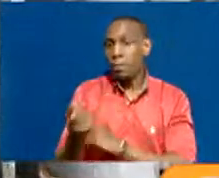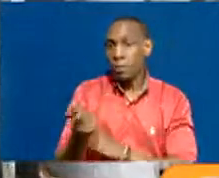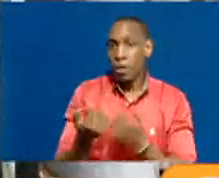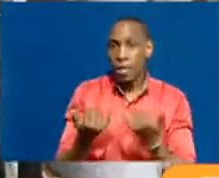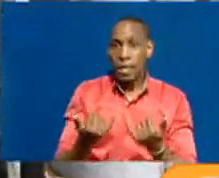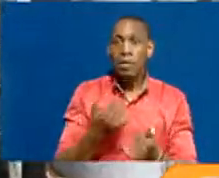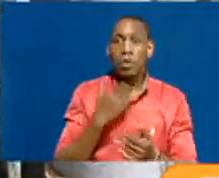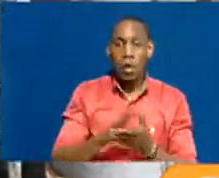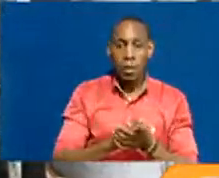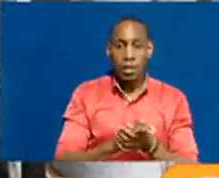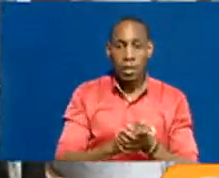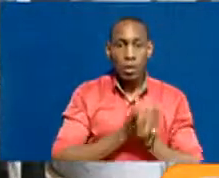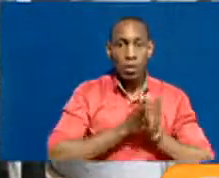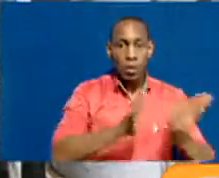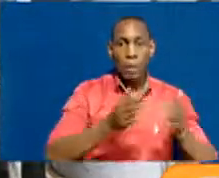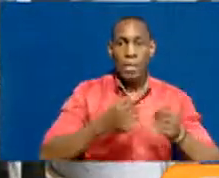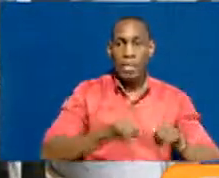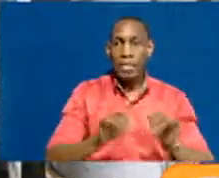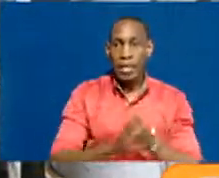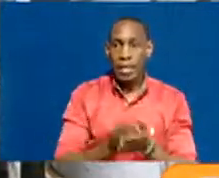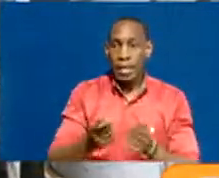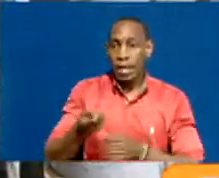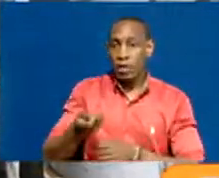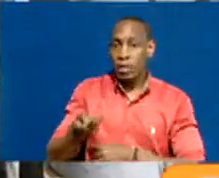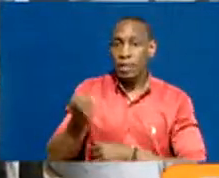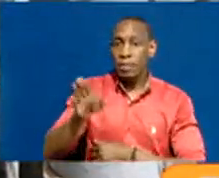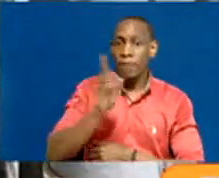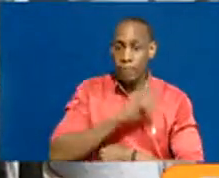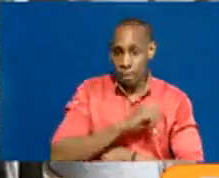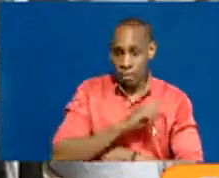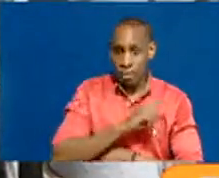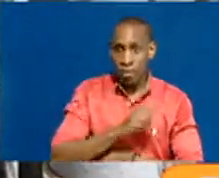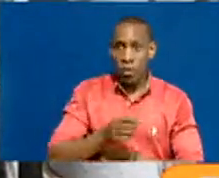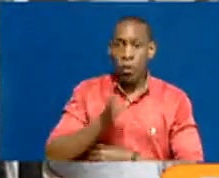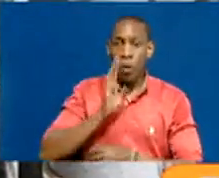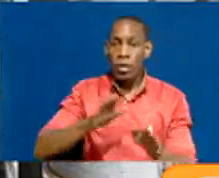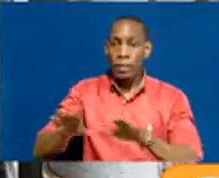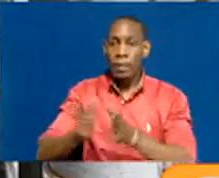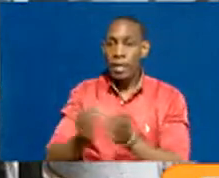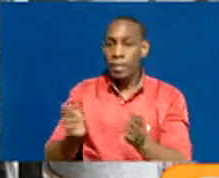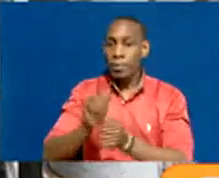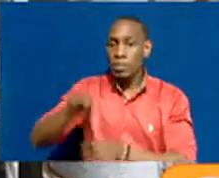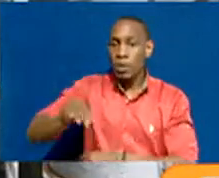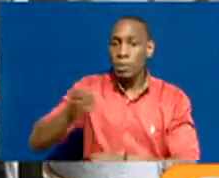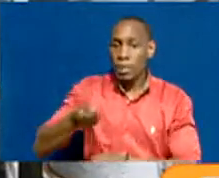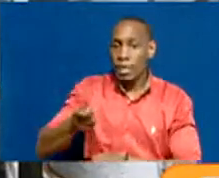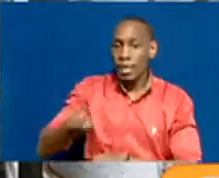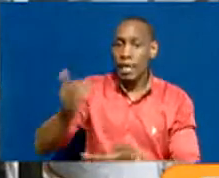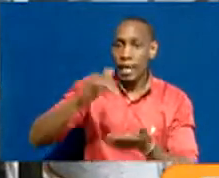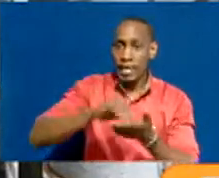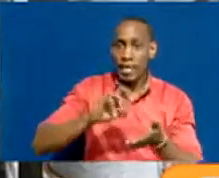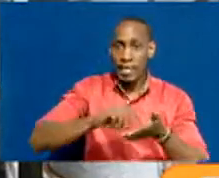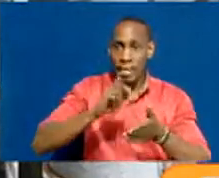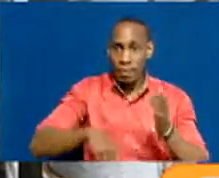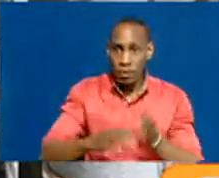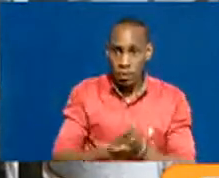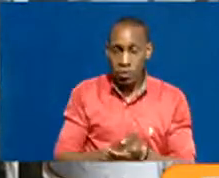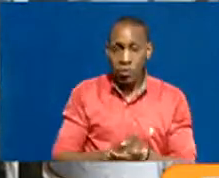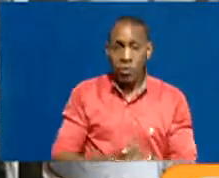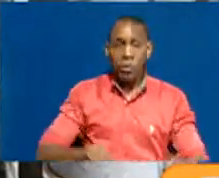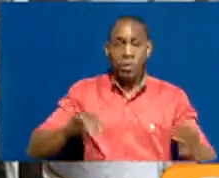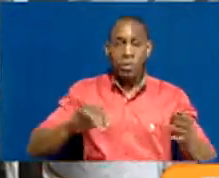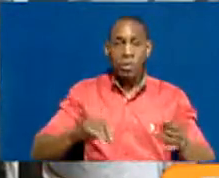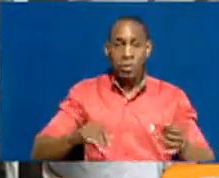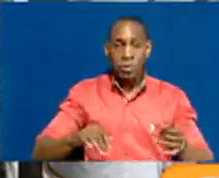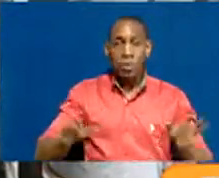acha nikafungue nije ni sasa ukisharusha kule kwa maji ni kwamba hiyo funguo hutaipata tena, na ni kumaanisha mshafunga maisha na